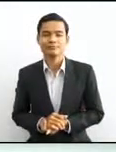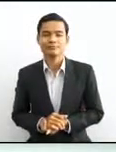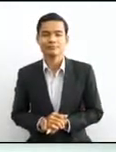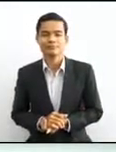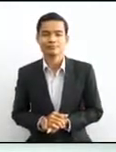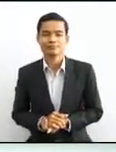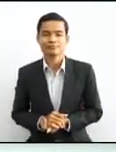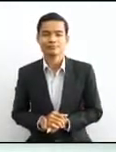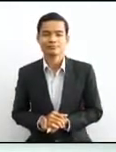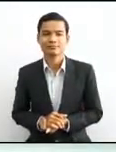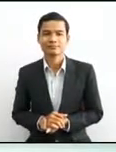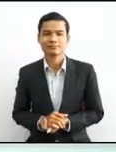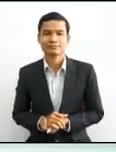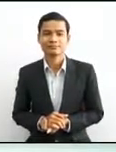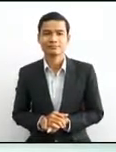chăm mơ từ ở khné ná